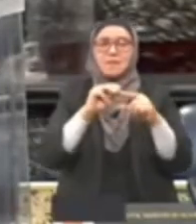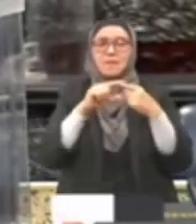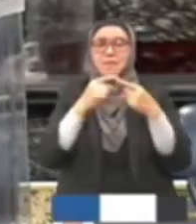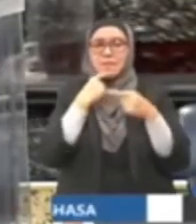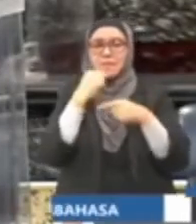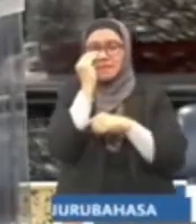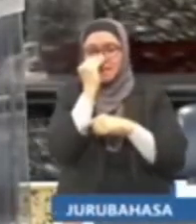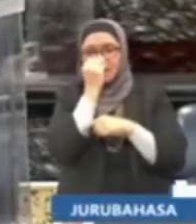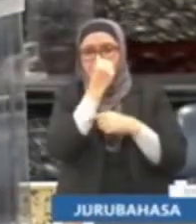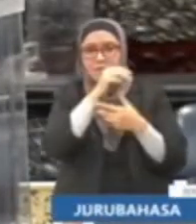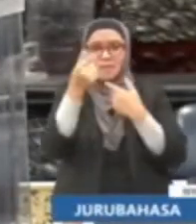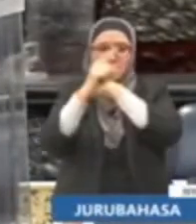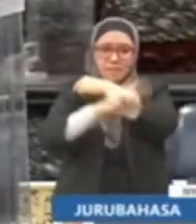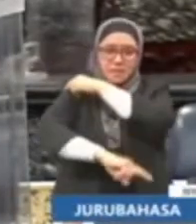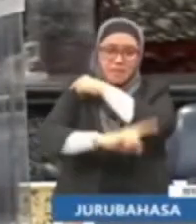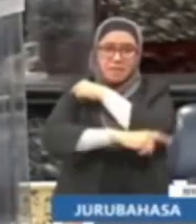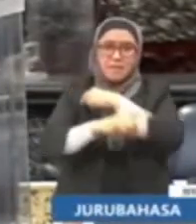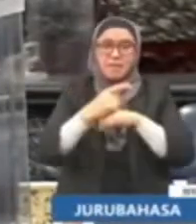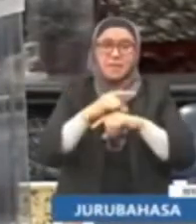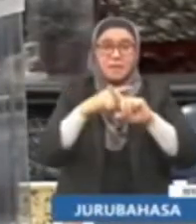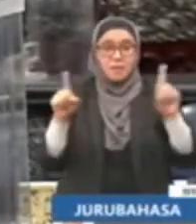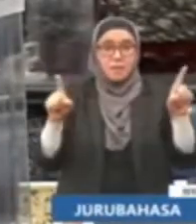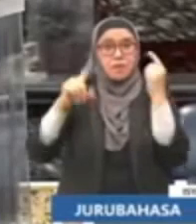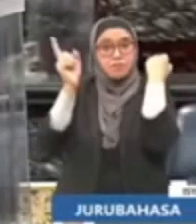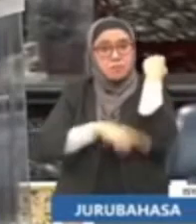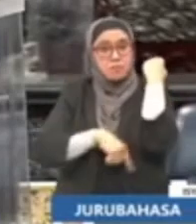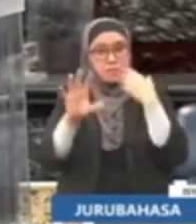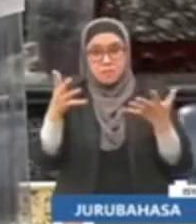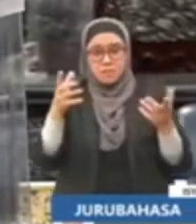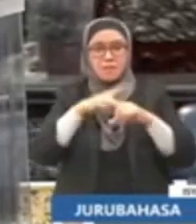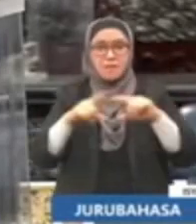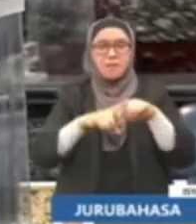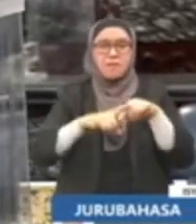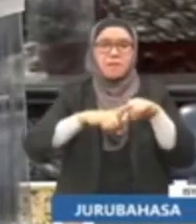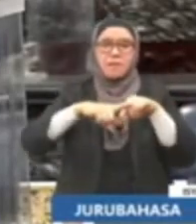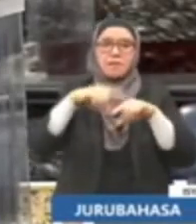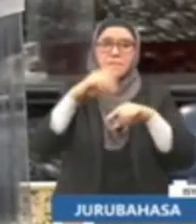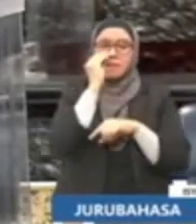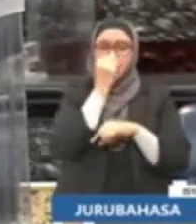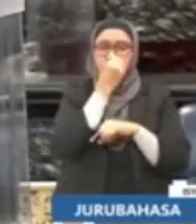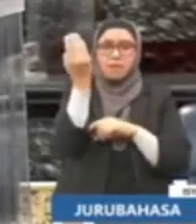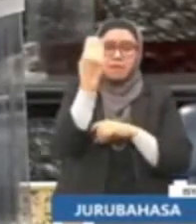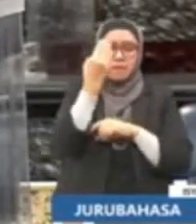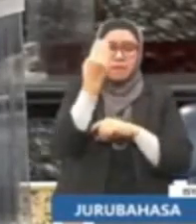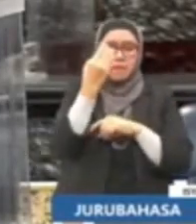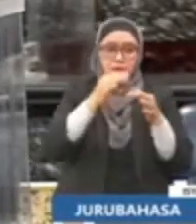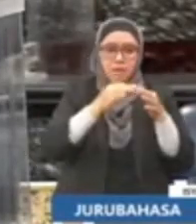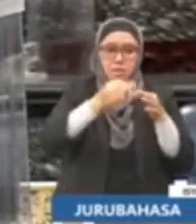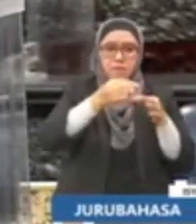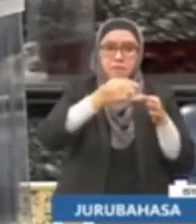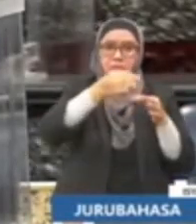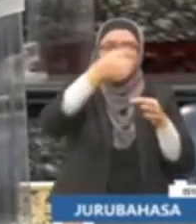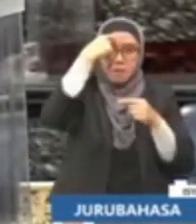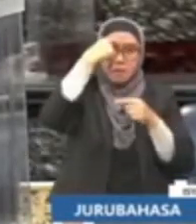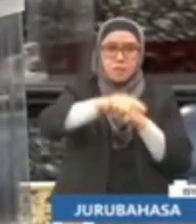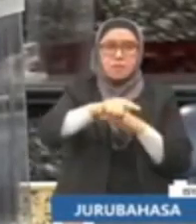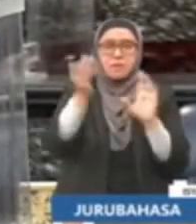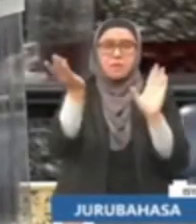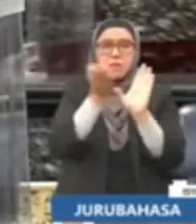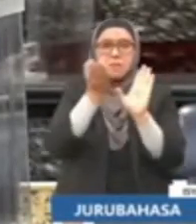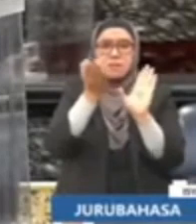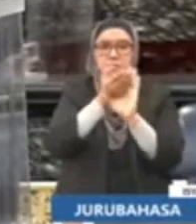veda komponen pada biasa akan terus diambil kira atau faedah terak ruh kata sebagai pinjaman terkumpul ini karena